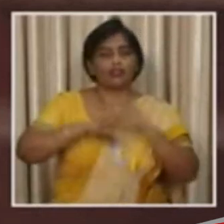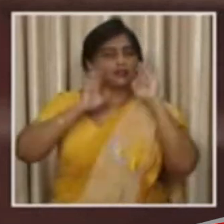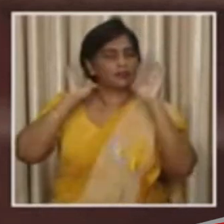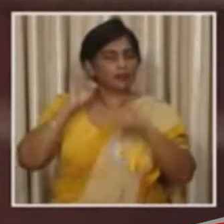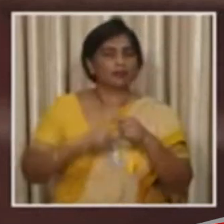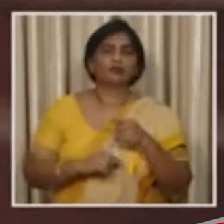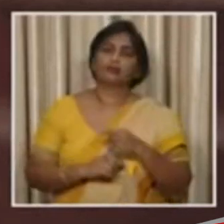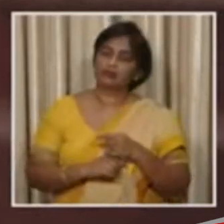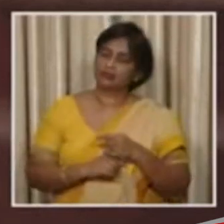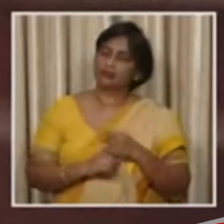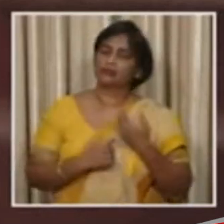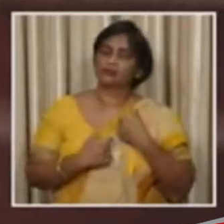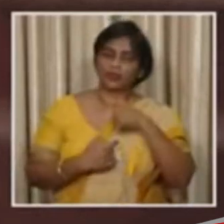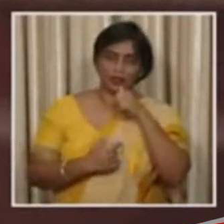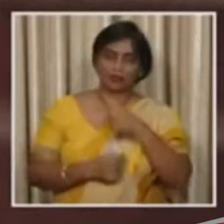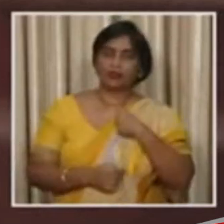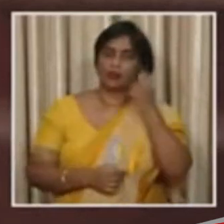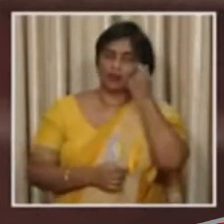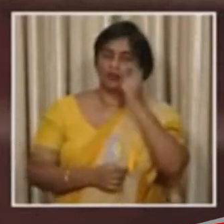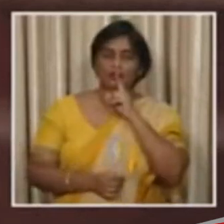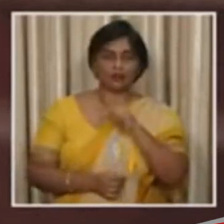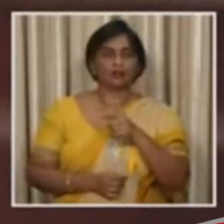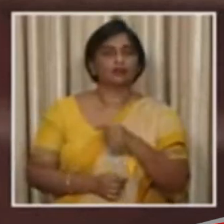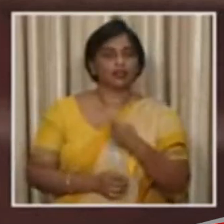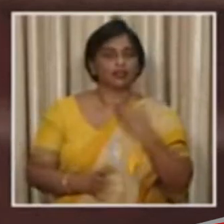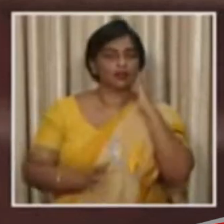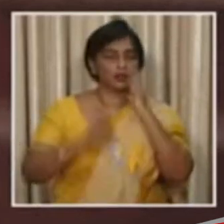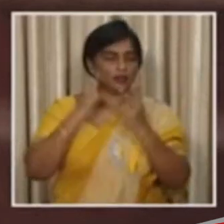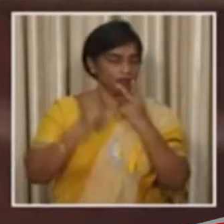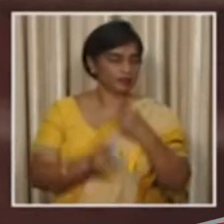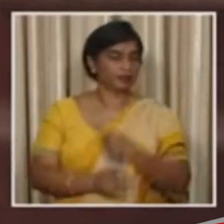ඇත්තසෙම යෝජනා කරලා තියෙනවා අපේ සංචාරක